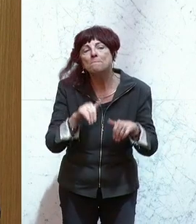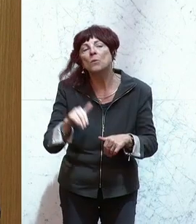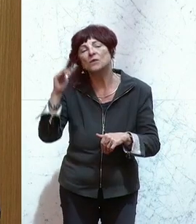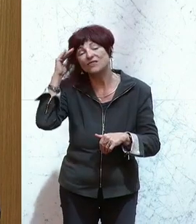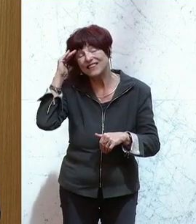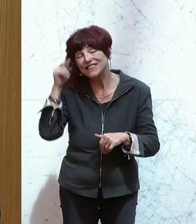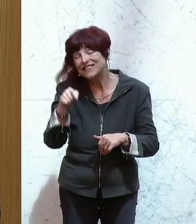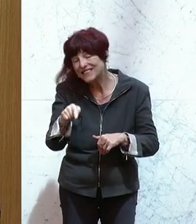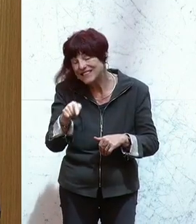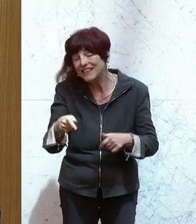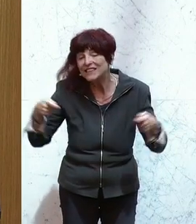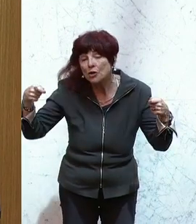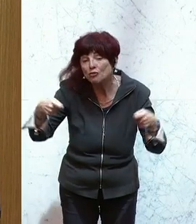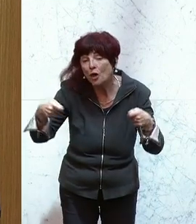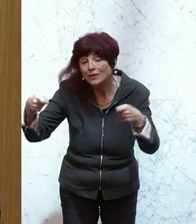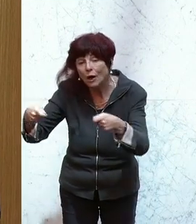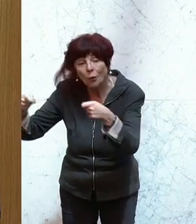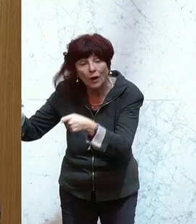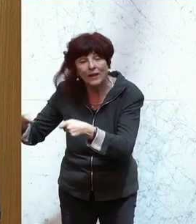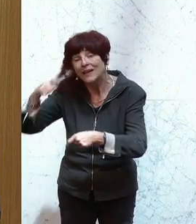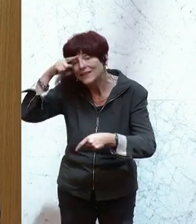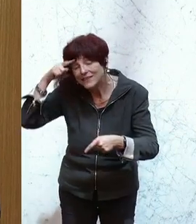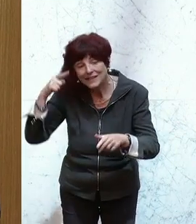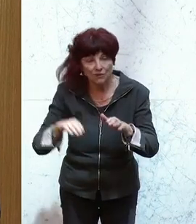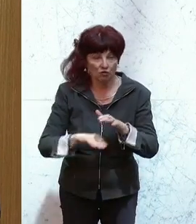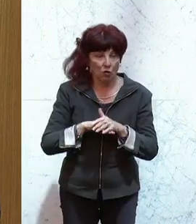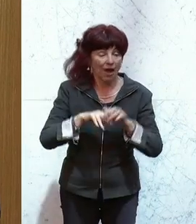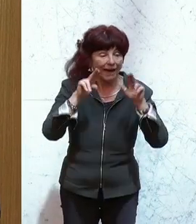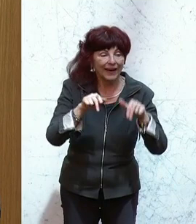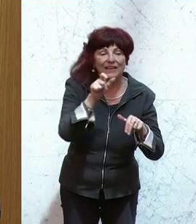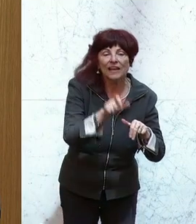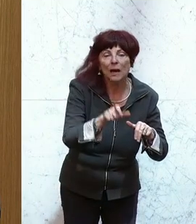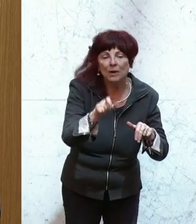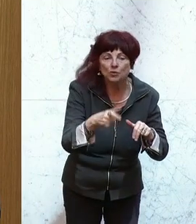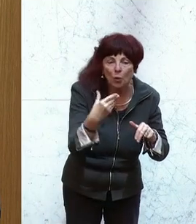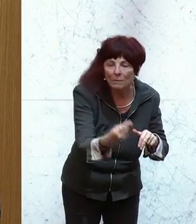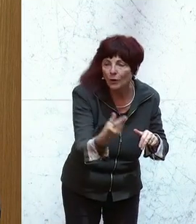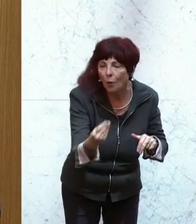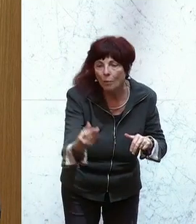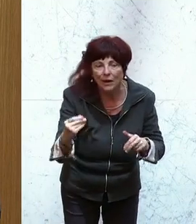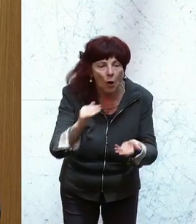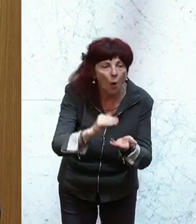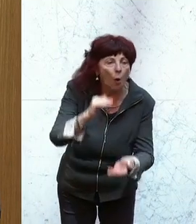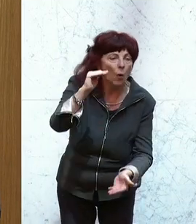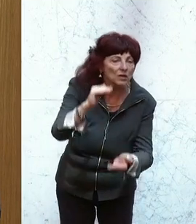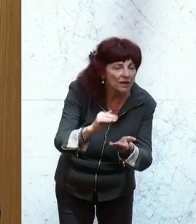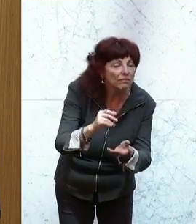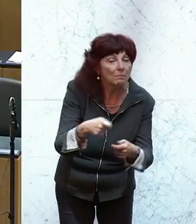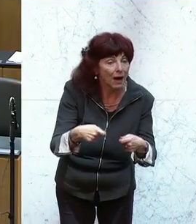das sinnvoll ist, ob das bei den Richtigen ankommt, ob die Höhe stimmt, ob sie wirksam ist.